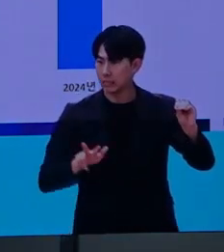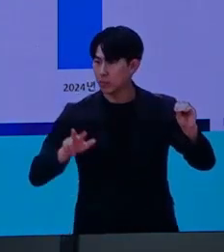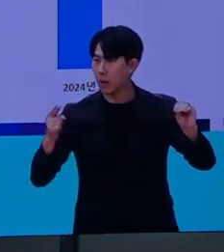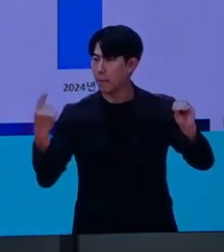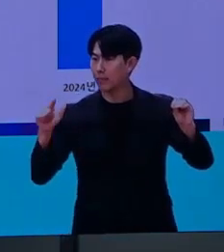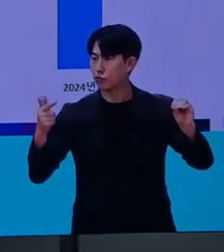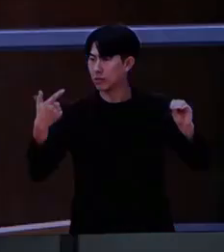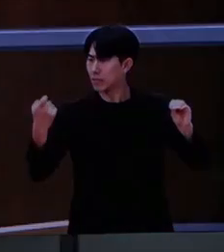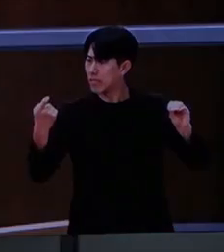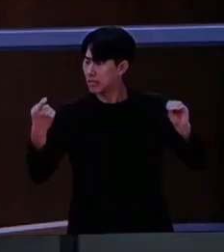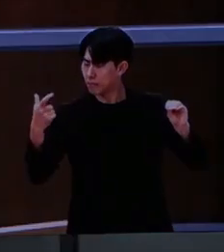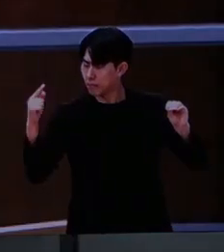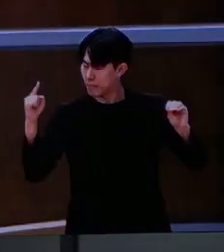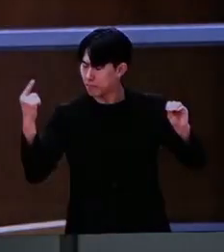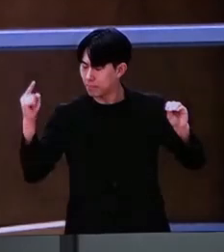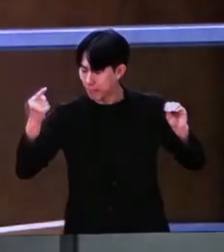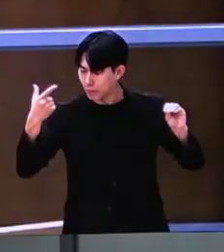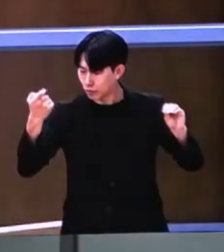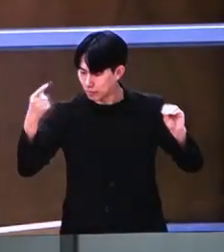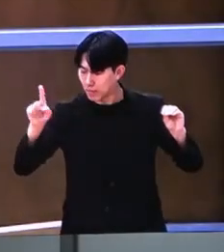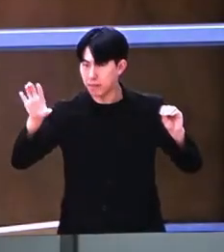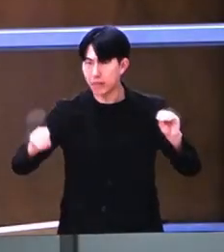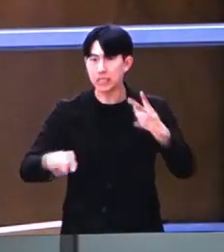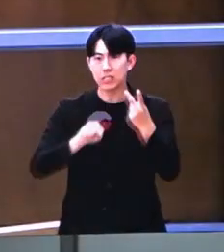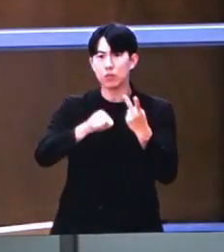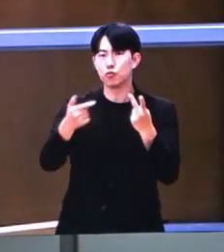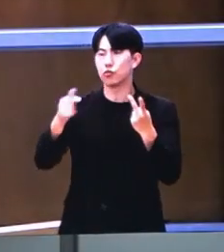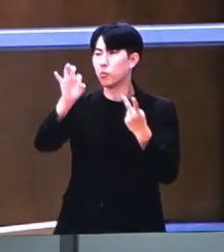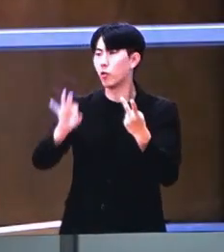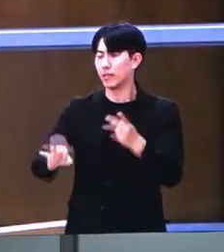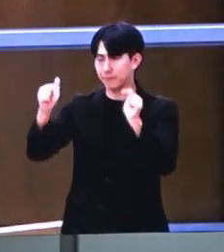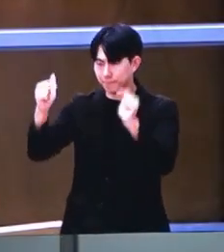명으로 2.66% 감소하였습니다.